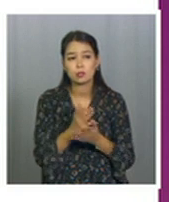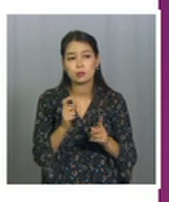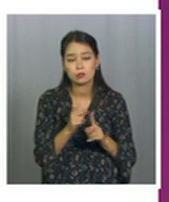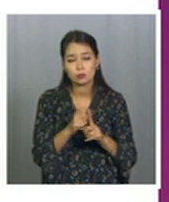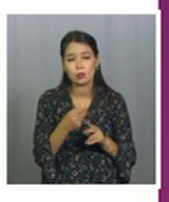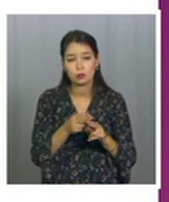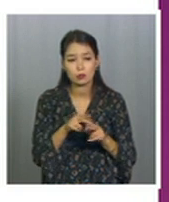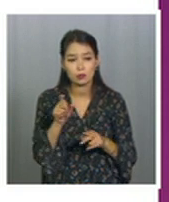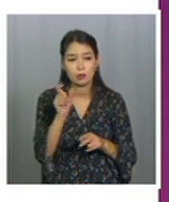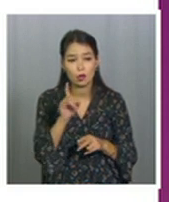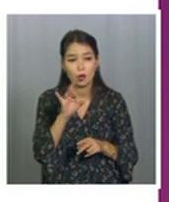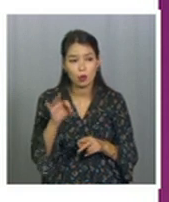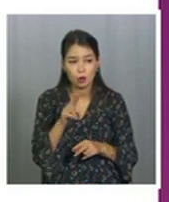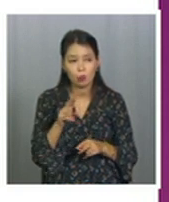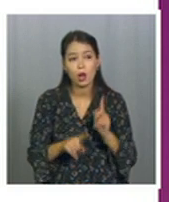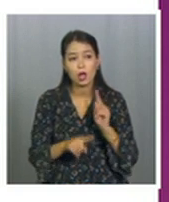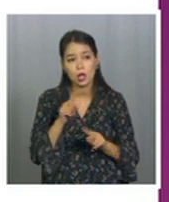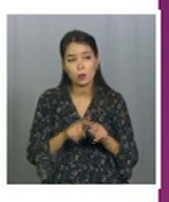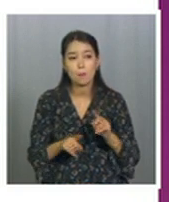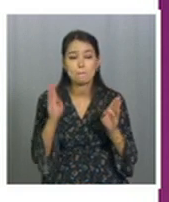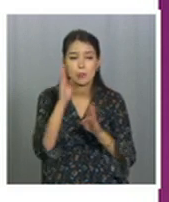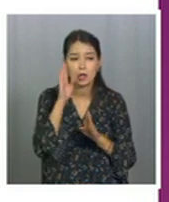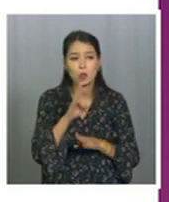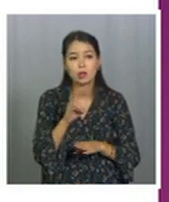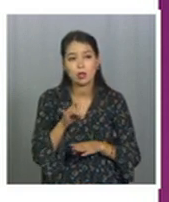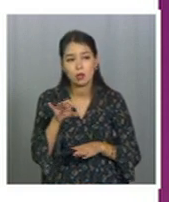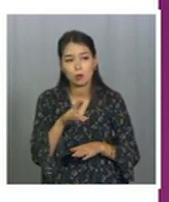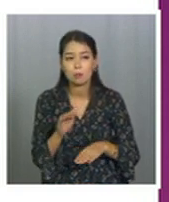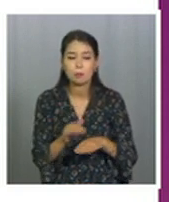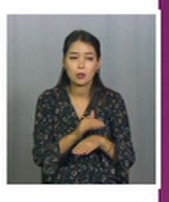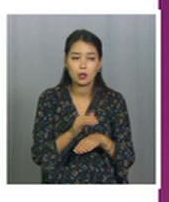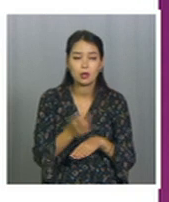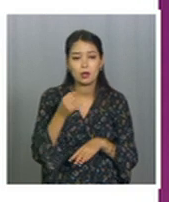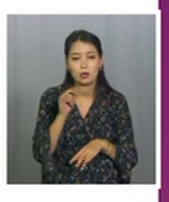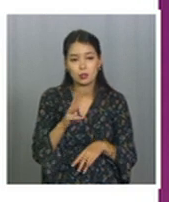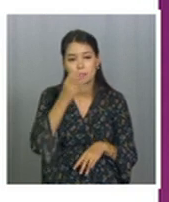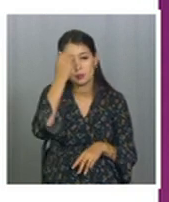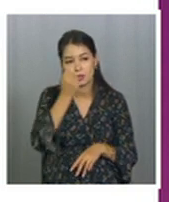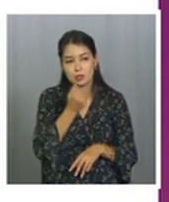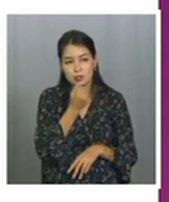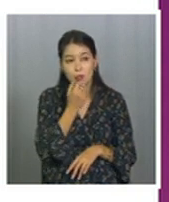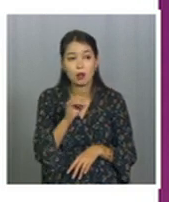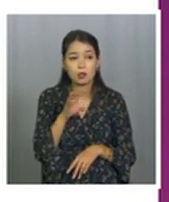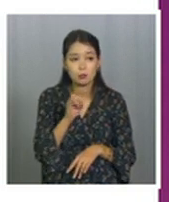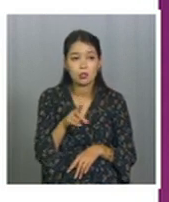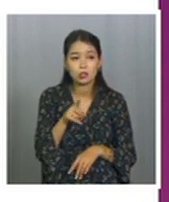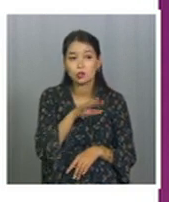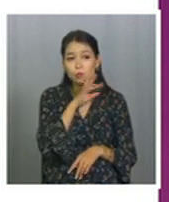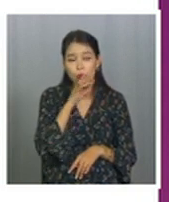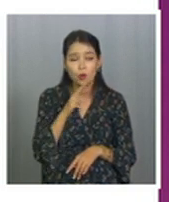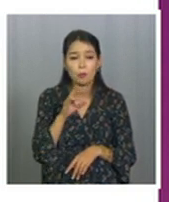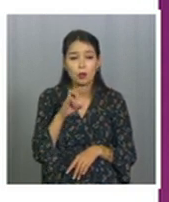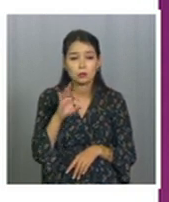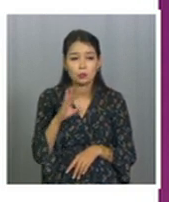род? Родной, природа, народ. Молодец, Аим, спасибо. Арман, ты же много пословиц